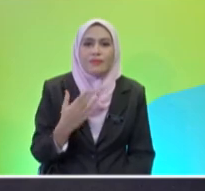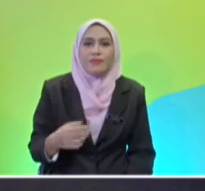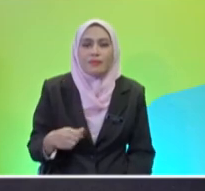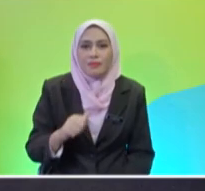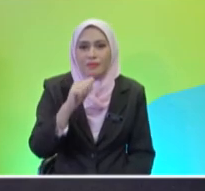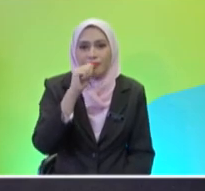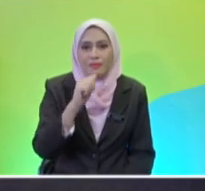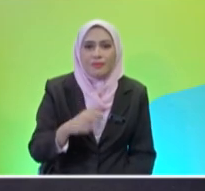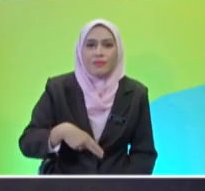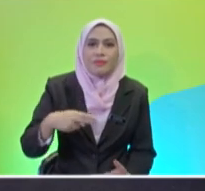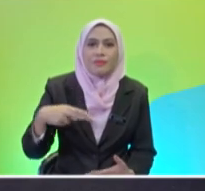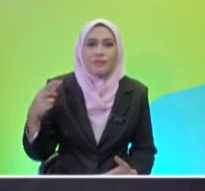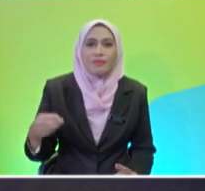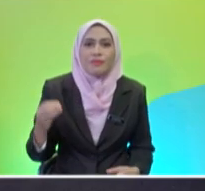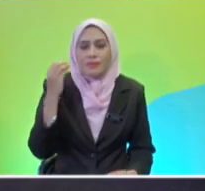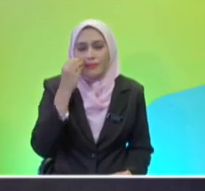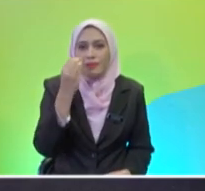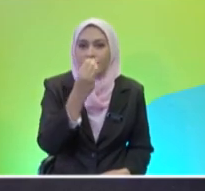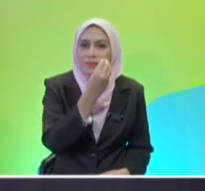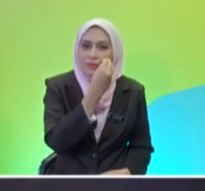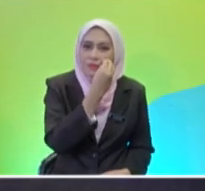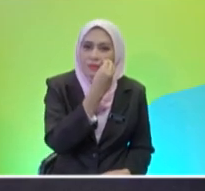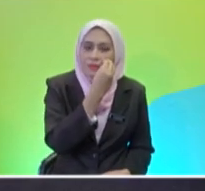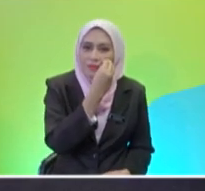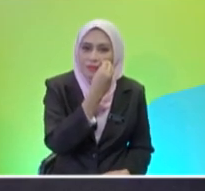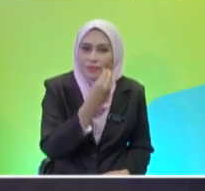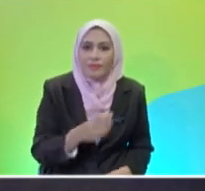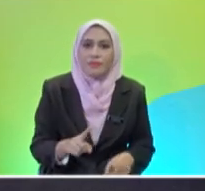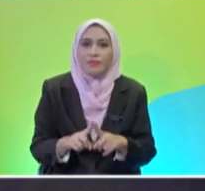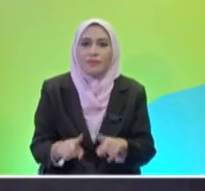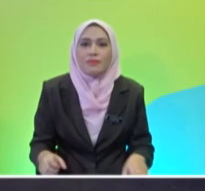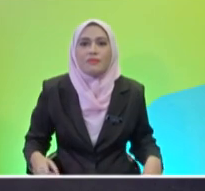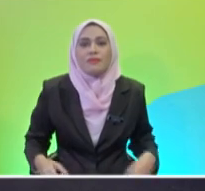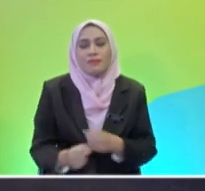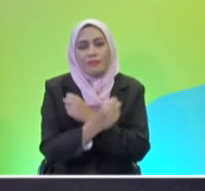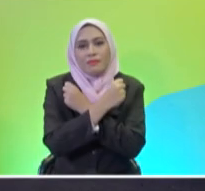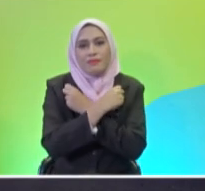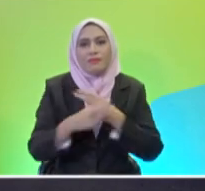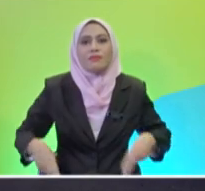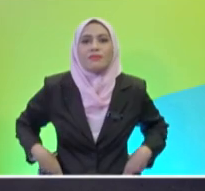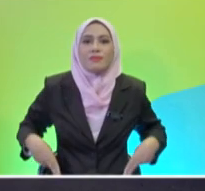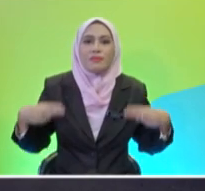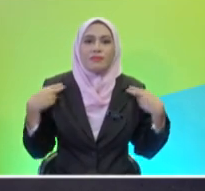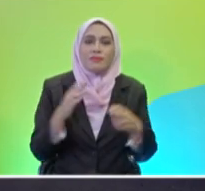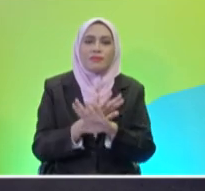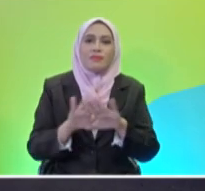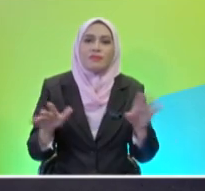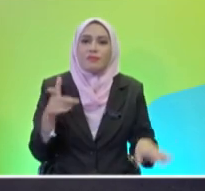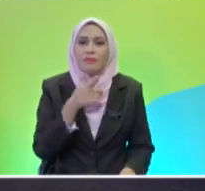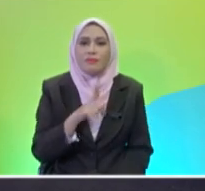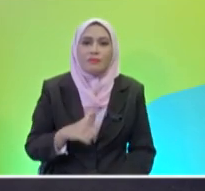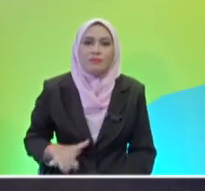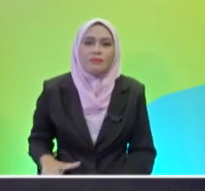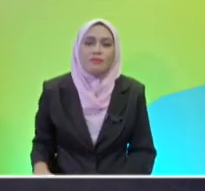Hisap madu di pohon bunga. Tapi sayang hidup tak